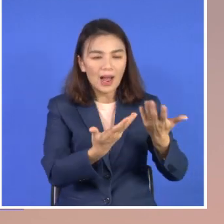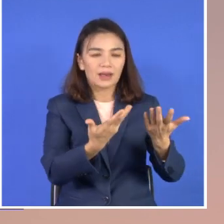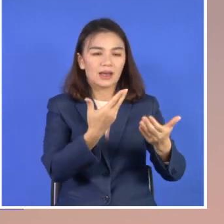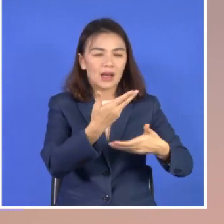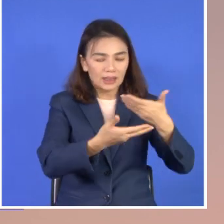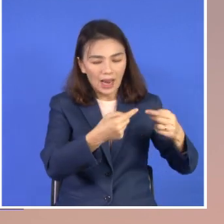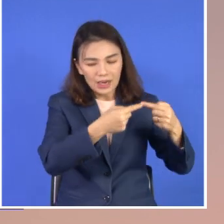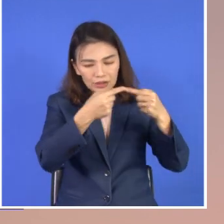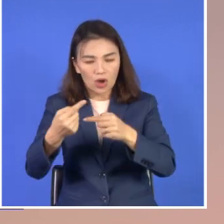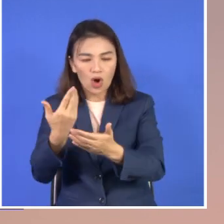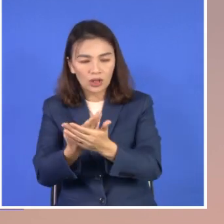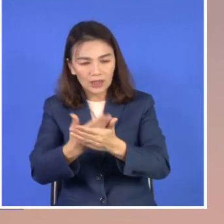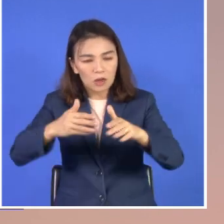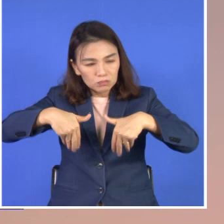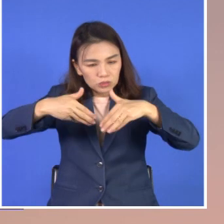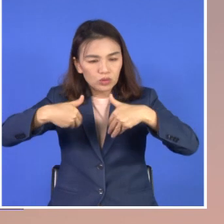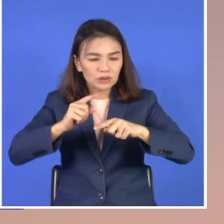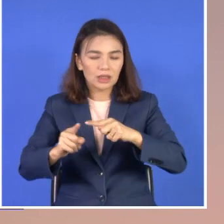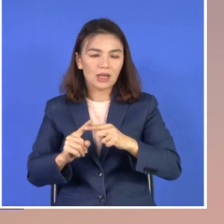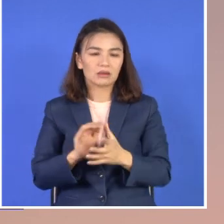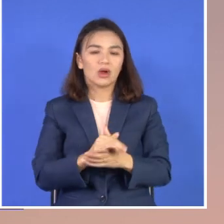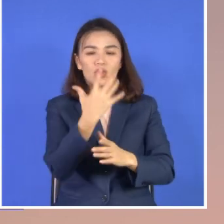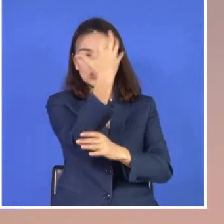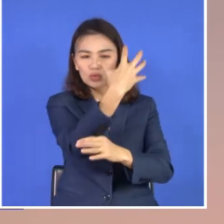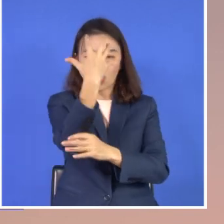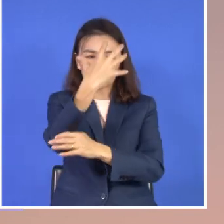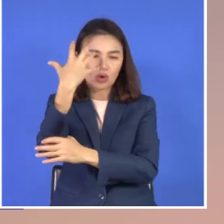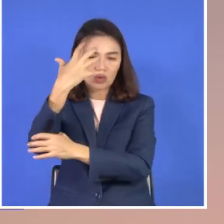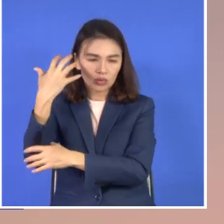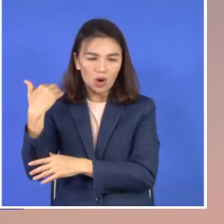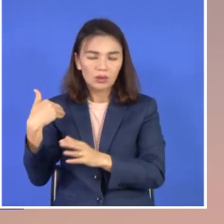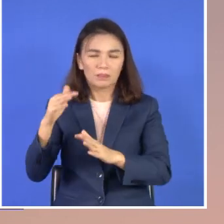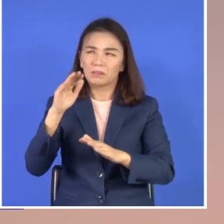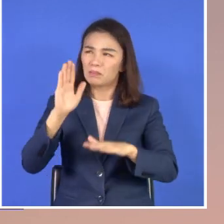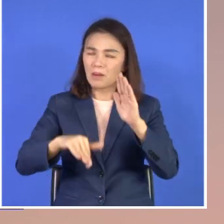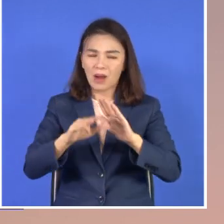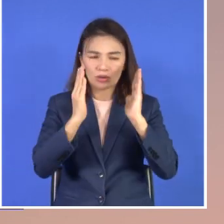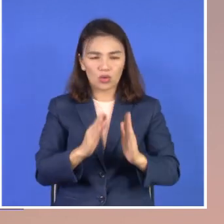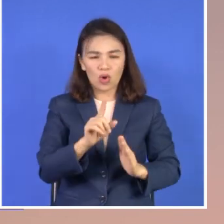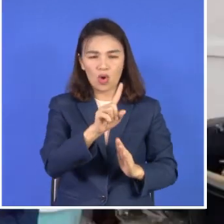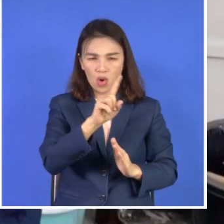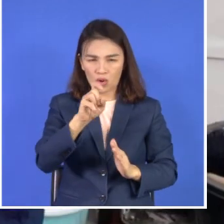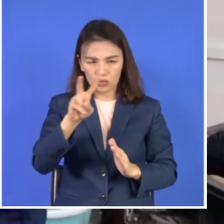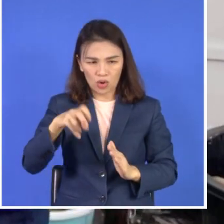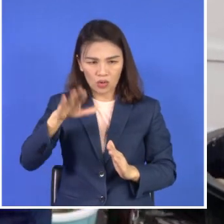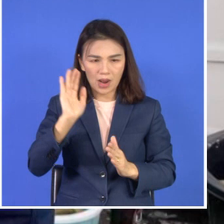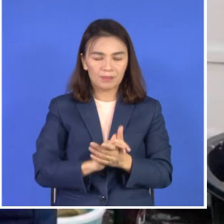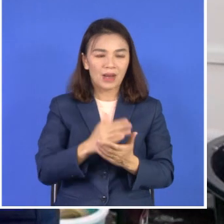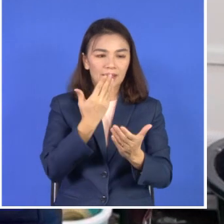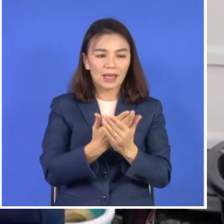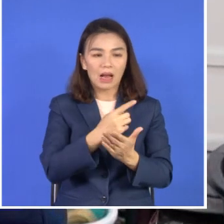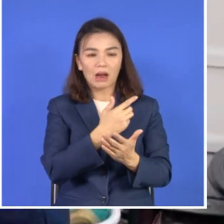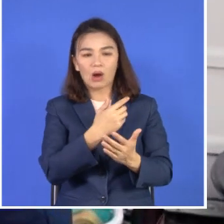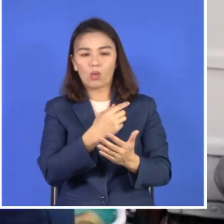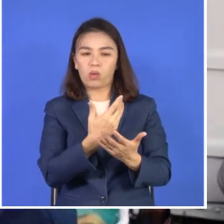แบบนี้กลายเป็นว่าผู้เสียหายถูกหลอกในลักษณะนี้เป็นร้อยนะคะมูลค่าความเสียหายไม่ธรรมดา 10ล้านค่ะ